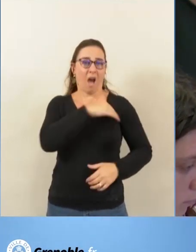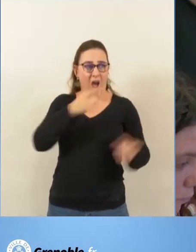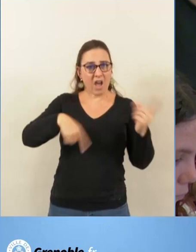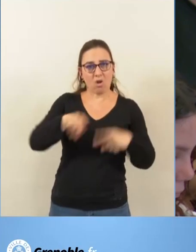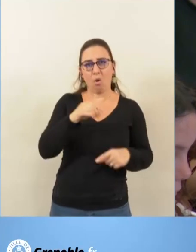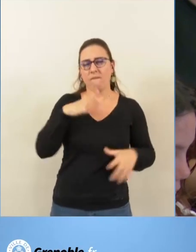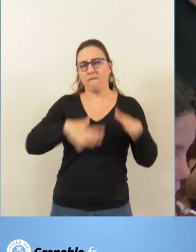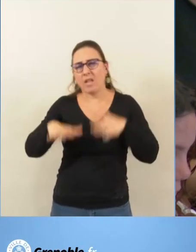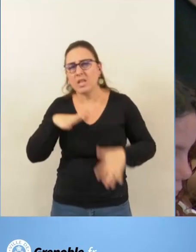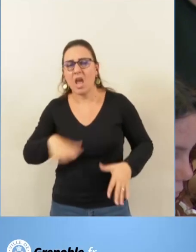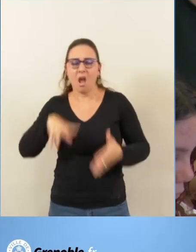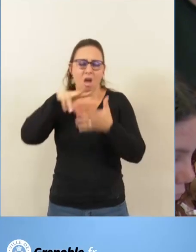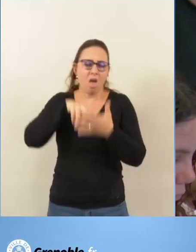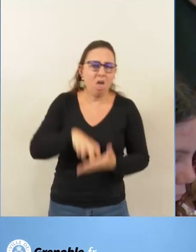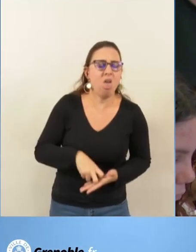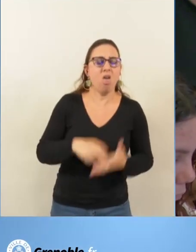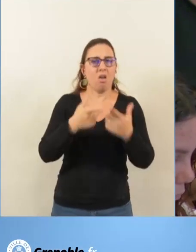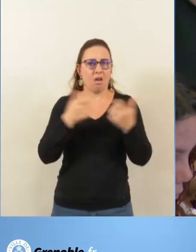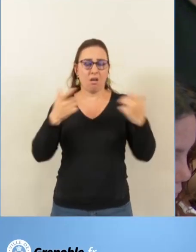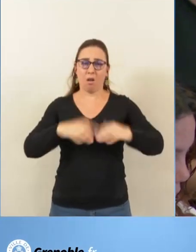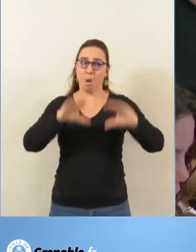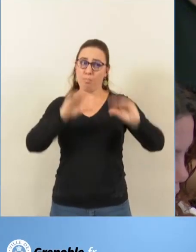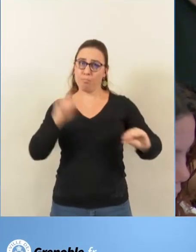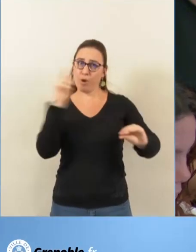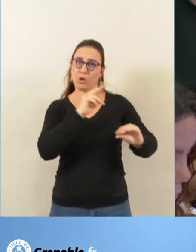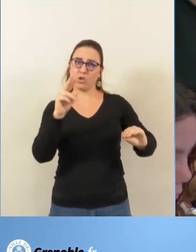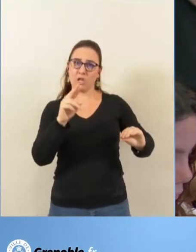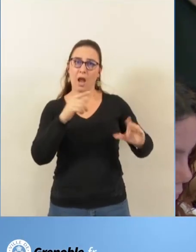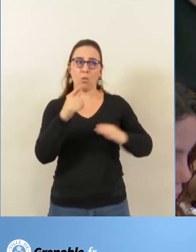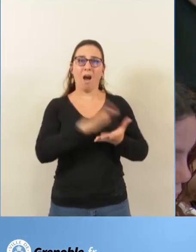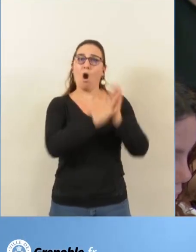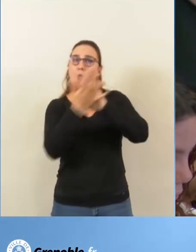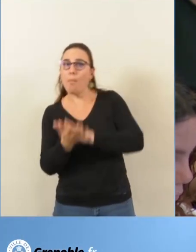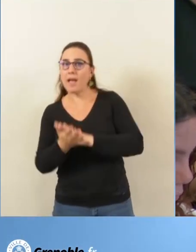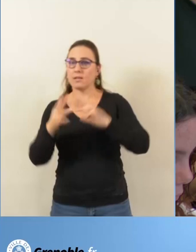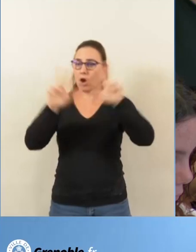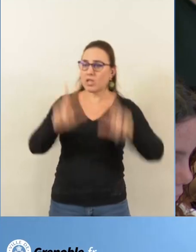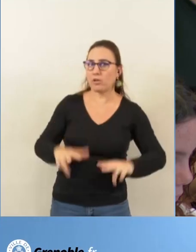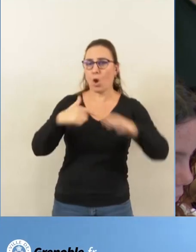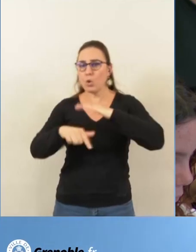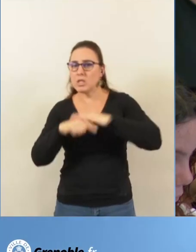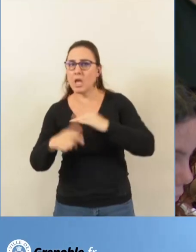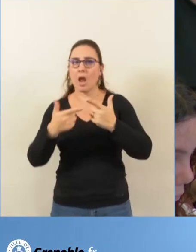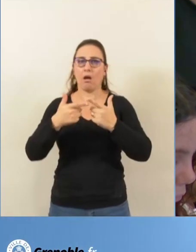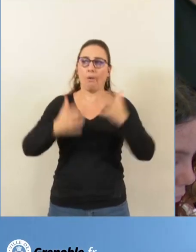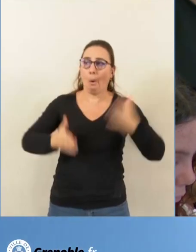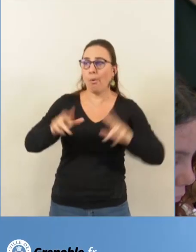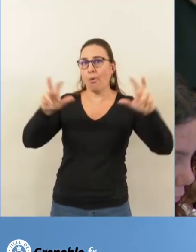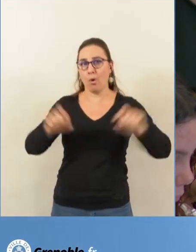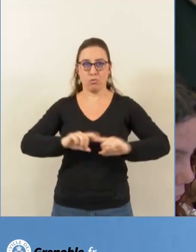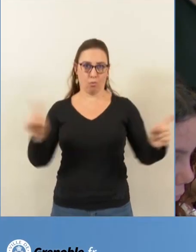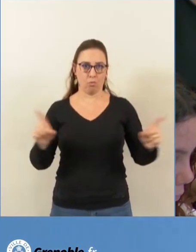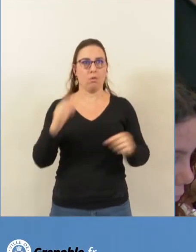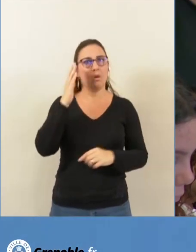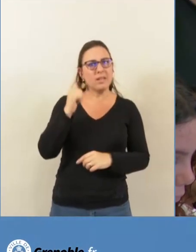usés ont sur des postes très souvent non mécanisables donc quand on dit en responsabilité que nous ne